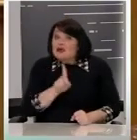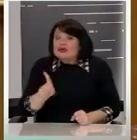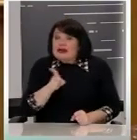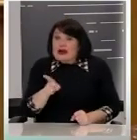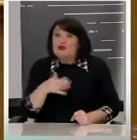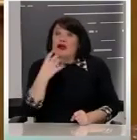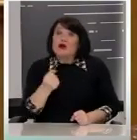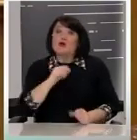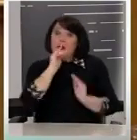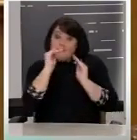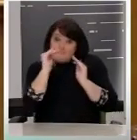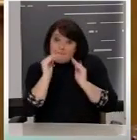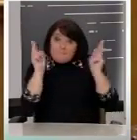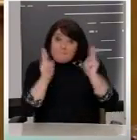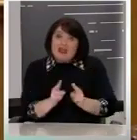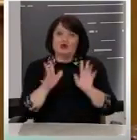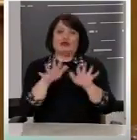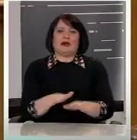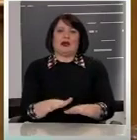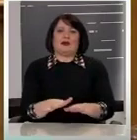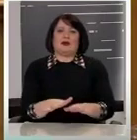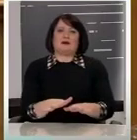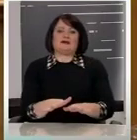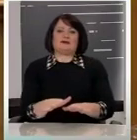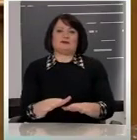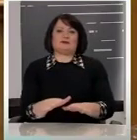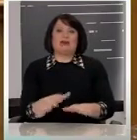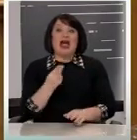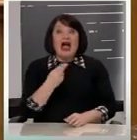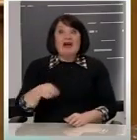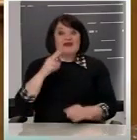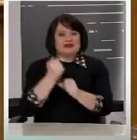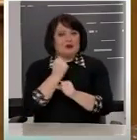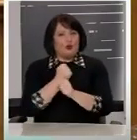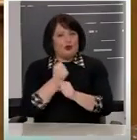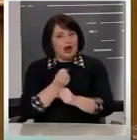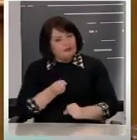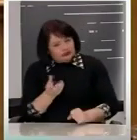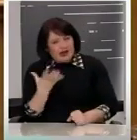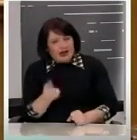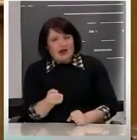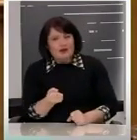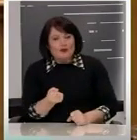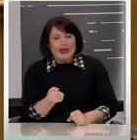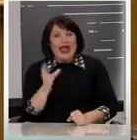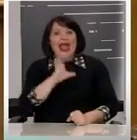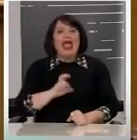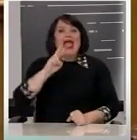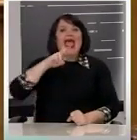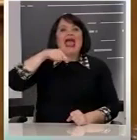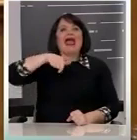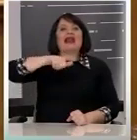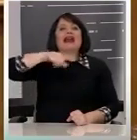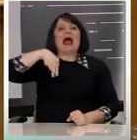έχουμε μείωση της ανεργίας, όχι μόνο έχουμε αύξηση της απασχόλησης, αλλά η Εργάνη σήμερα